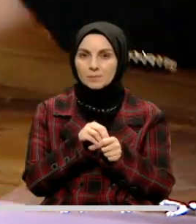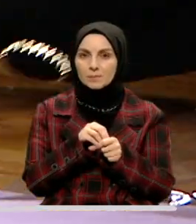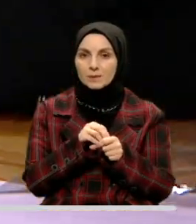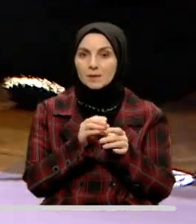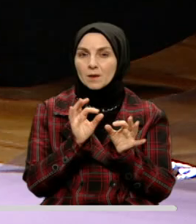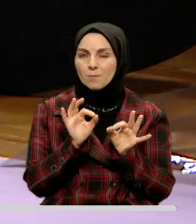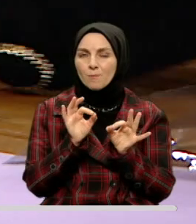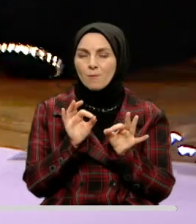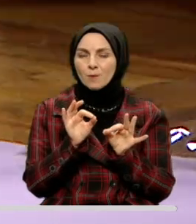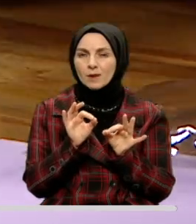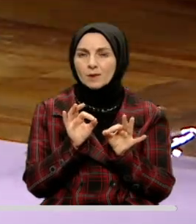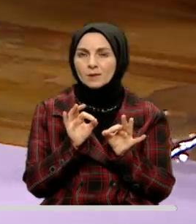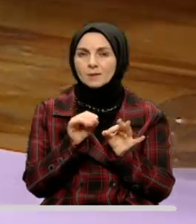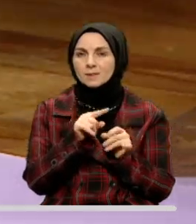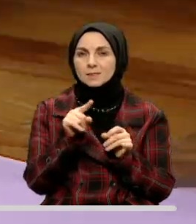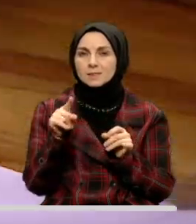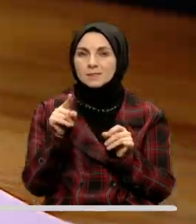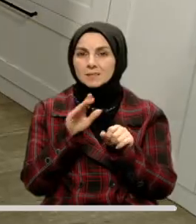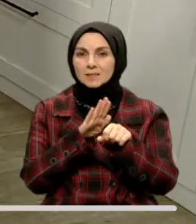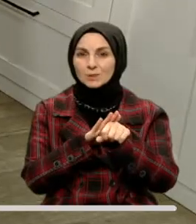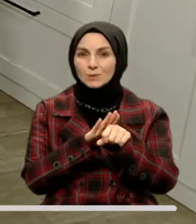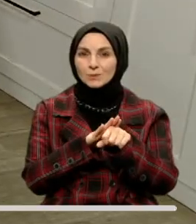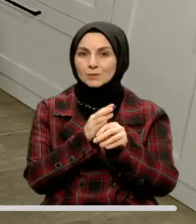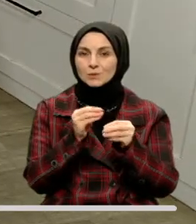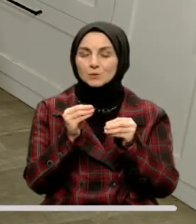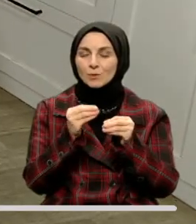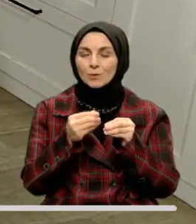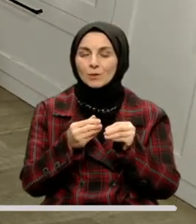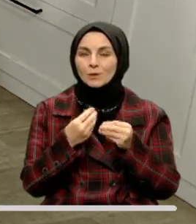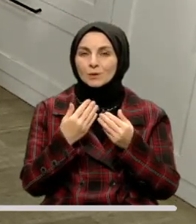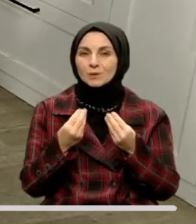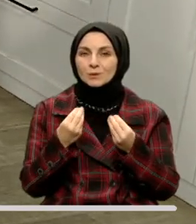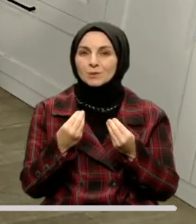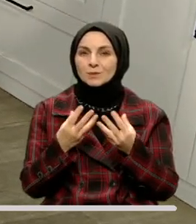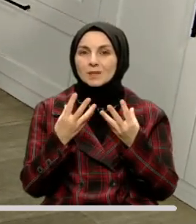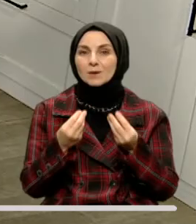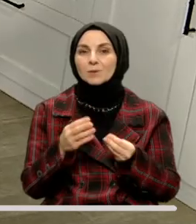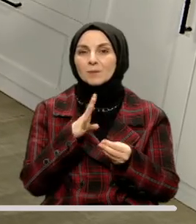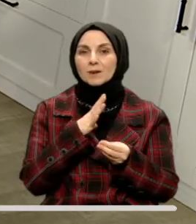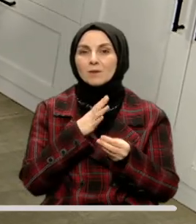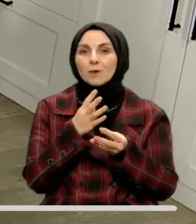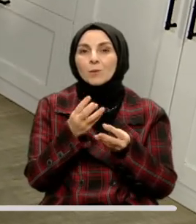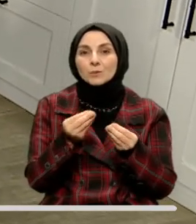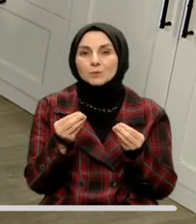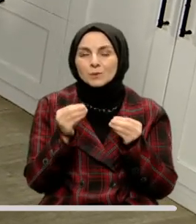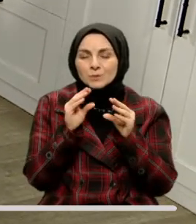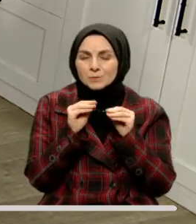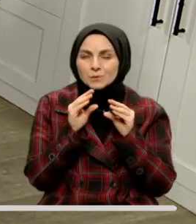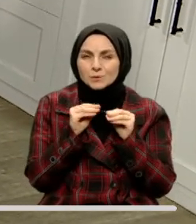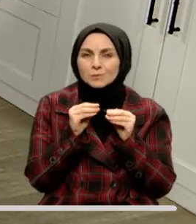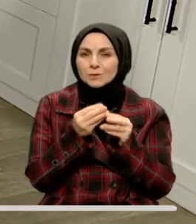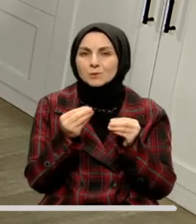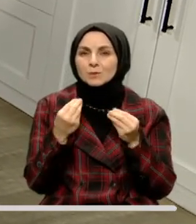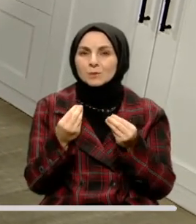böyle bir siz de dokunun. Çok dokunayım. Hoş bir gerçekten merak ettim. Mis gibi koktu. Ay gerçekten çok yumuşacık. Oo çok hoş.